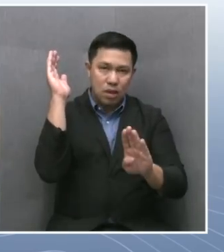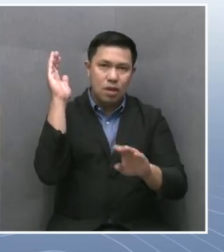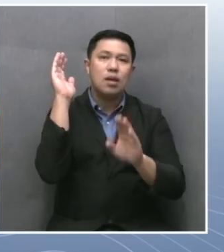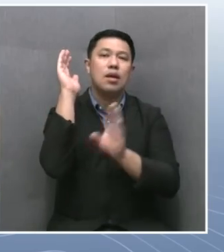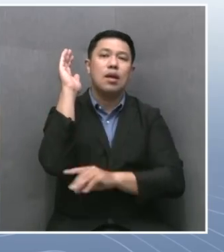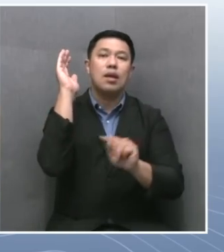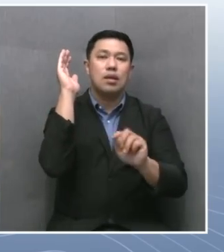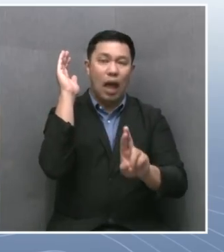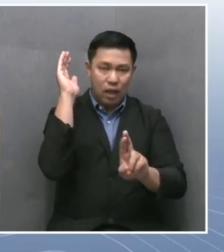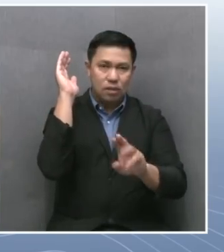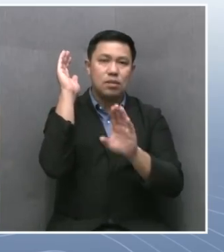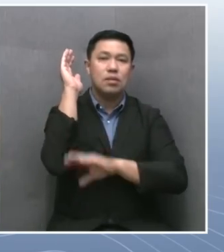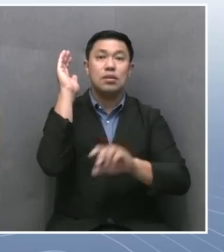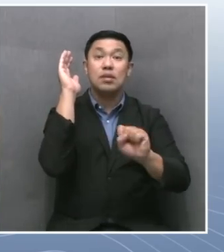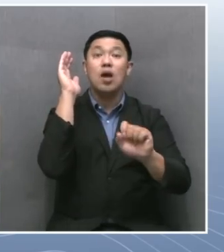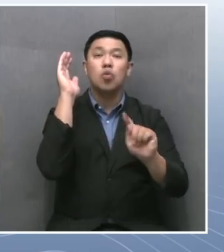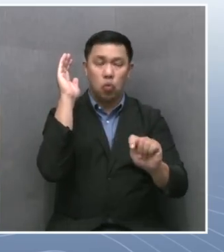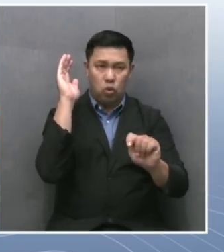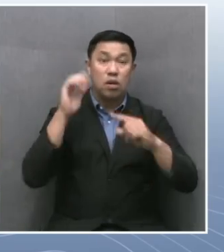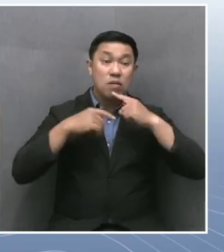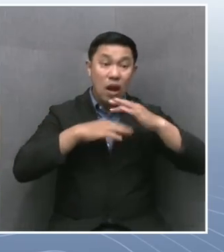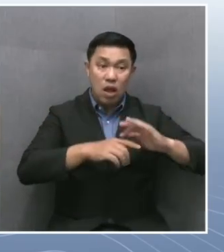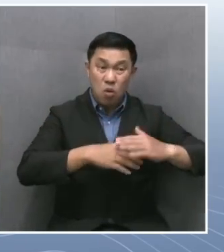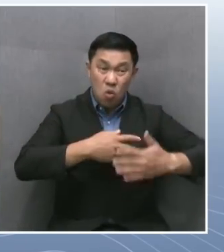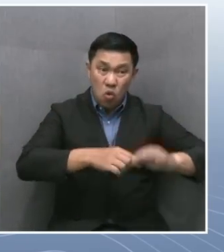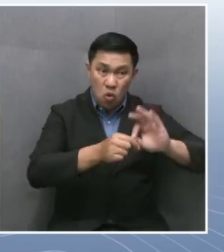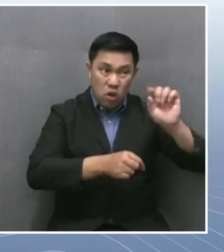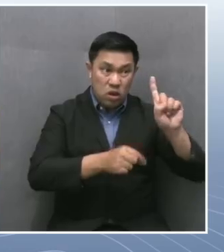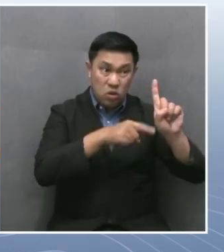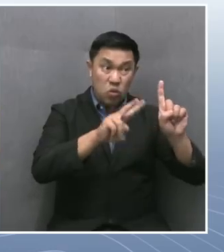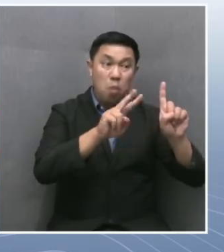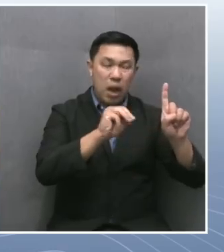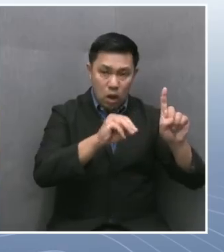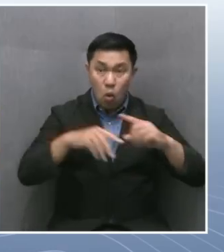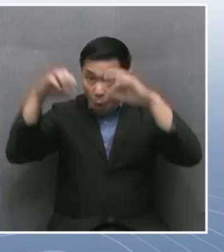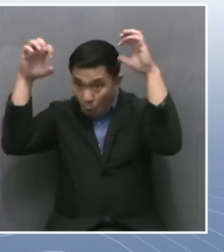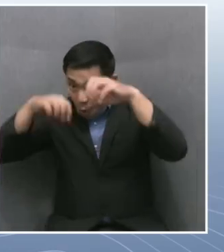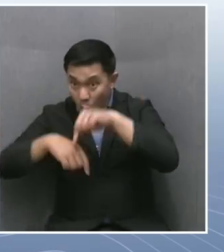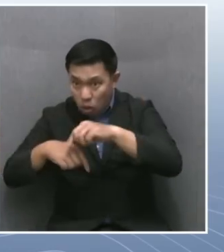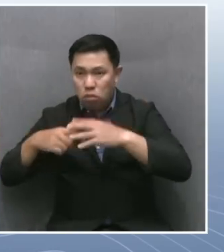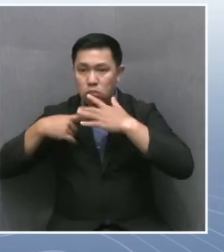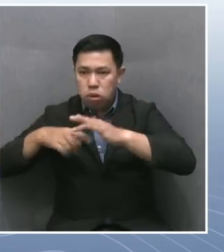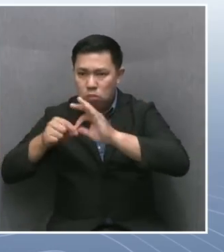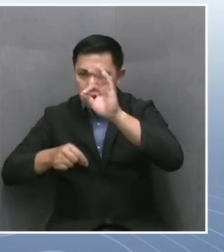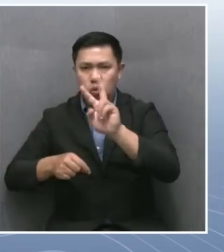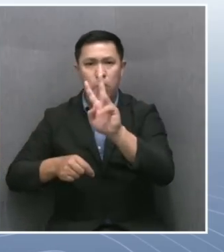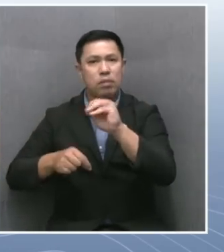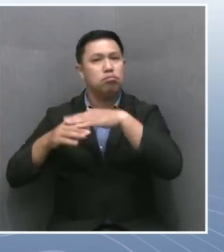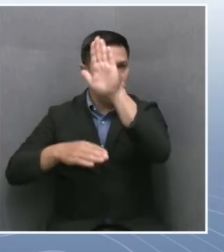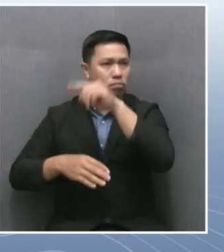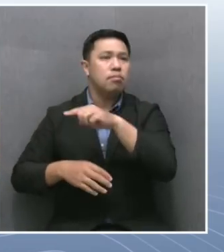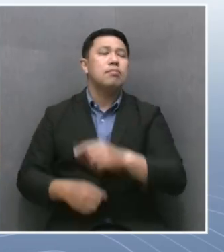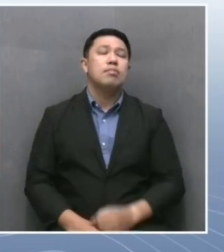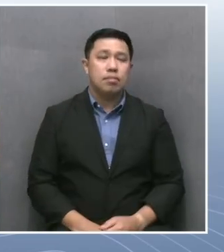สตูลทะเลมีคลื่นสูง 1-2เมตจุดที่เกิดฝนฟ้าคะนองคลื่นจะสูงมากกว่า 2เมตค่ะ